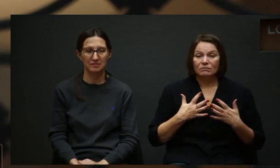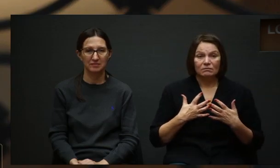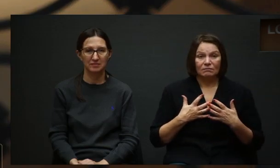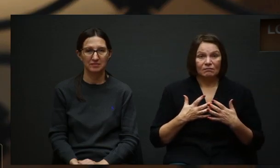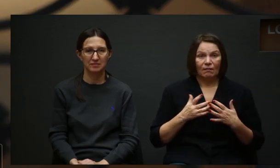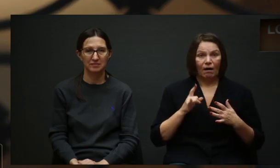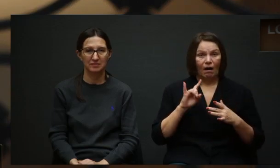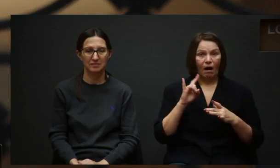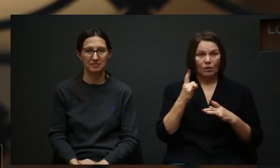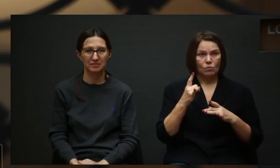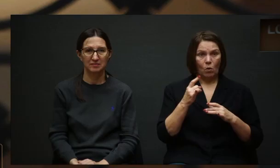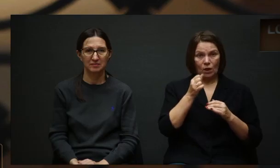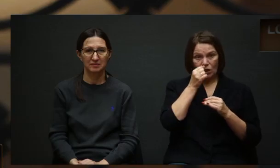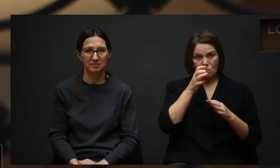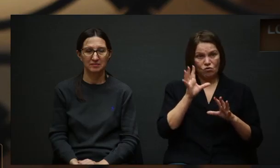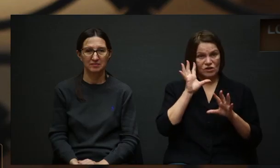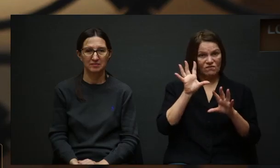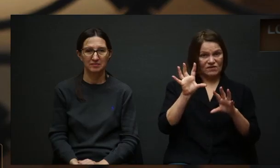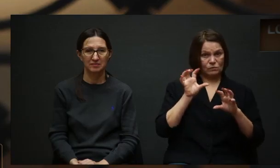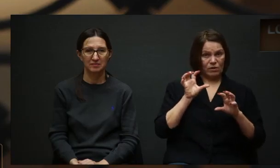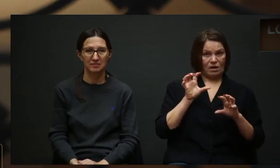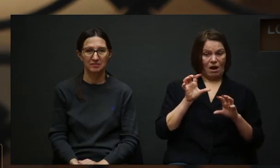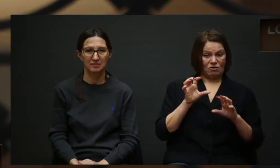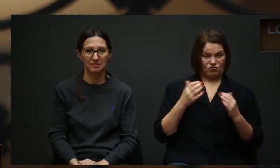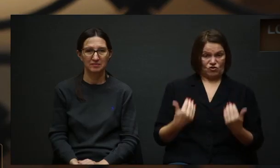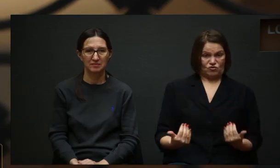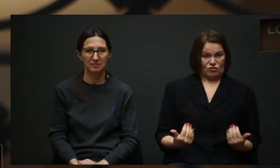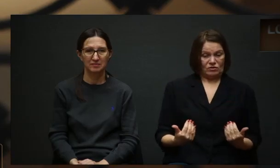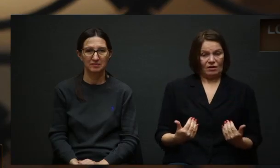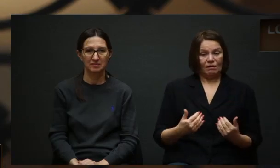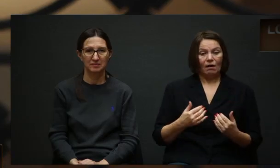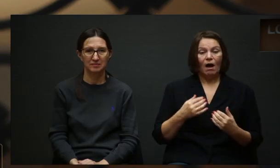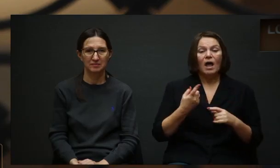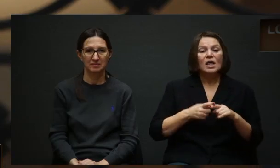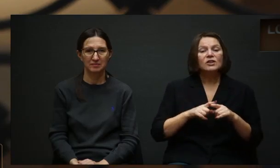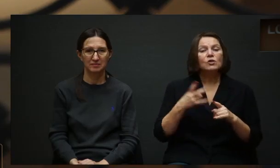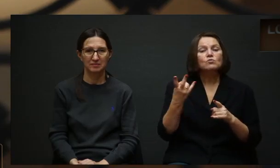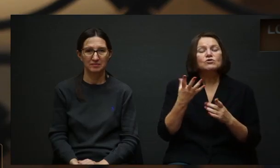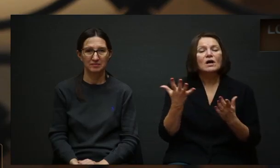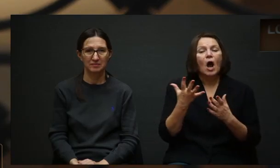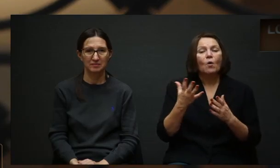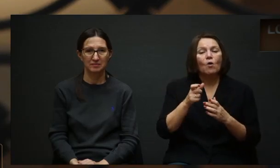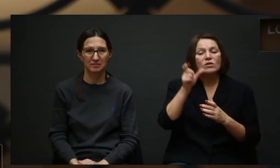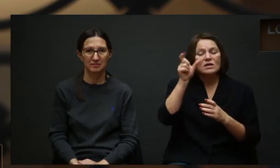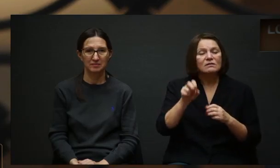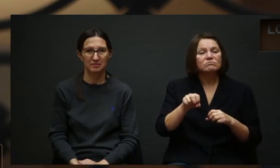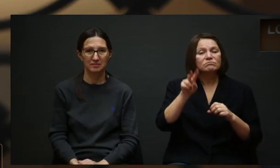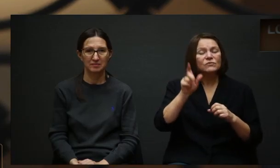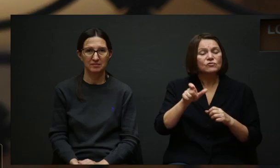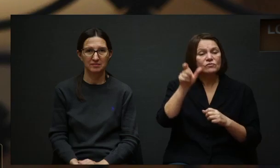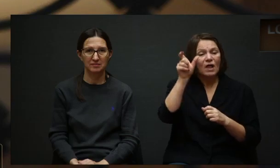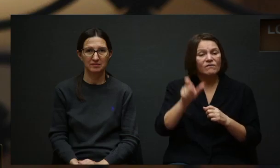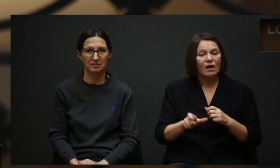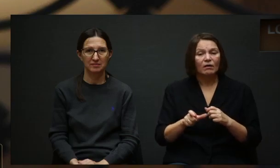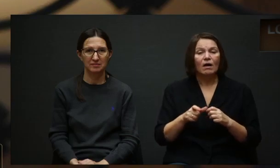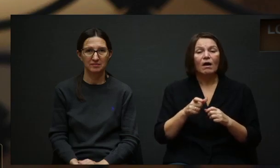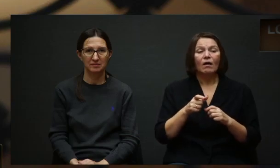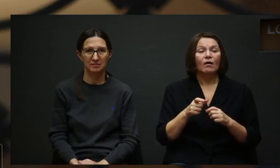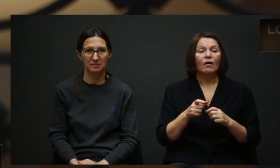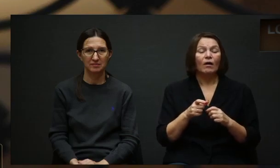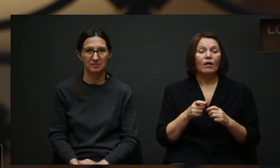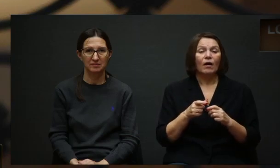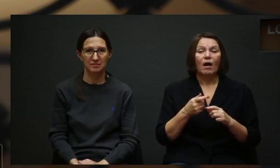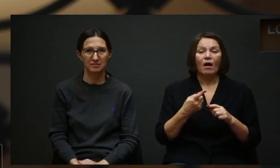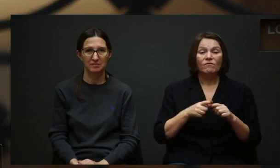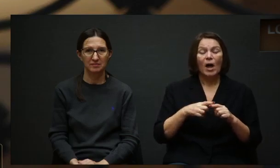может непосредственно воспринять. Для этого нужен какой-то посредник. И этим посредником выступает, ну, в